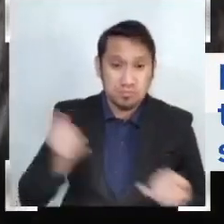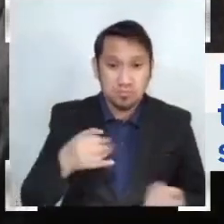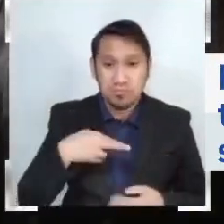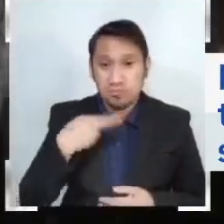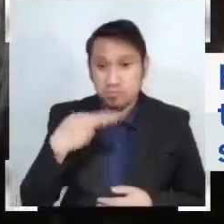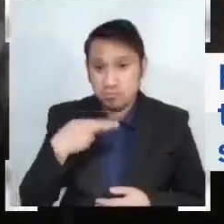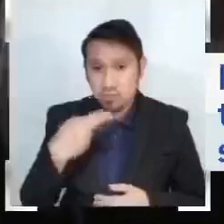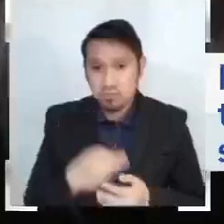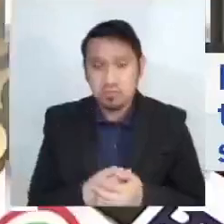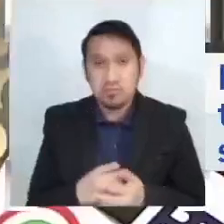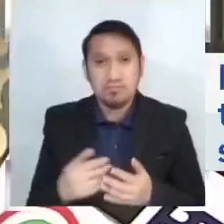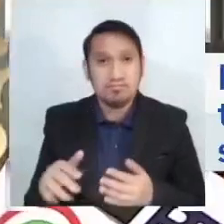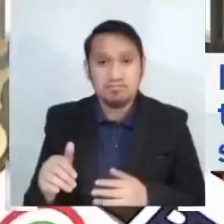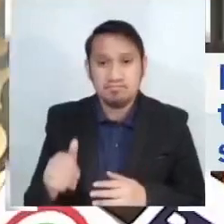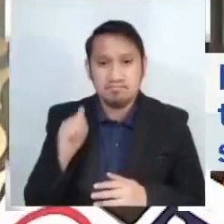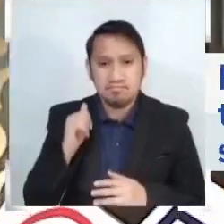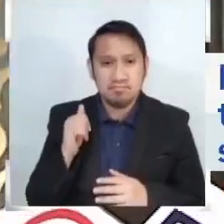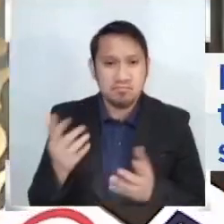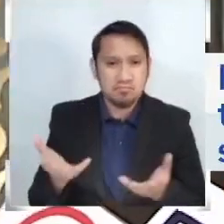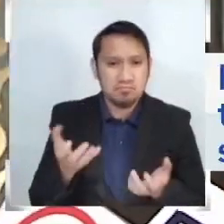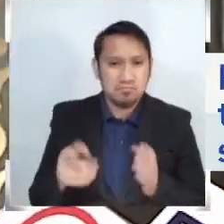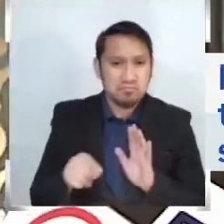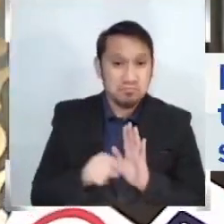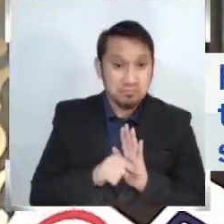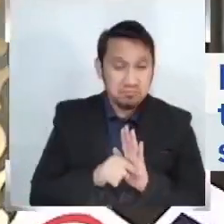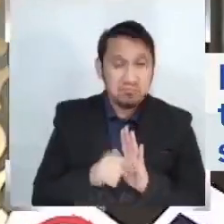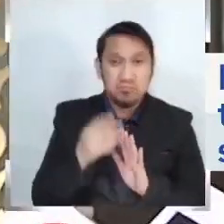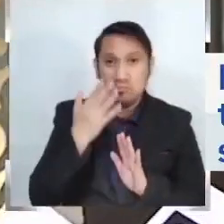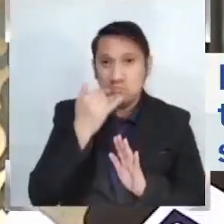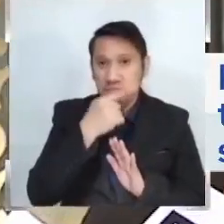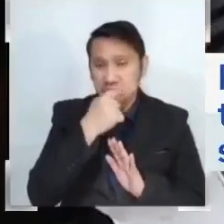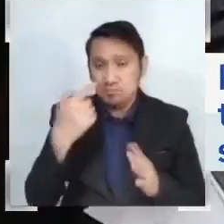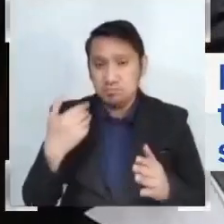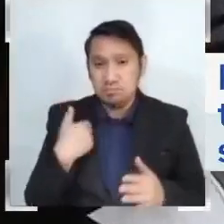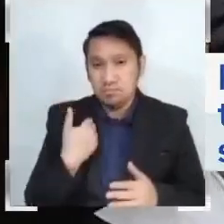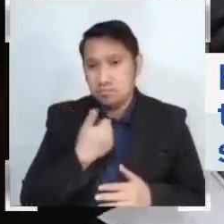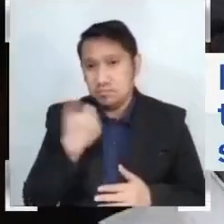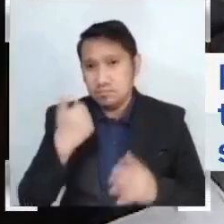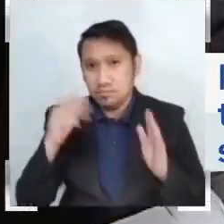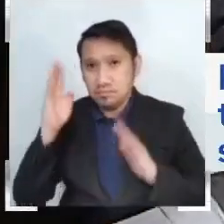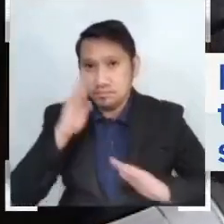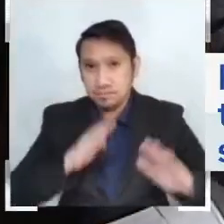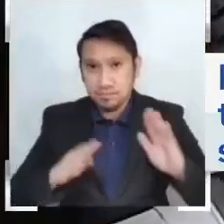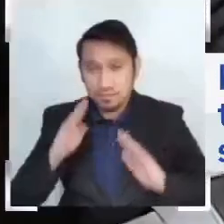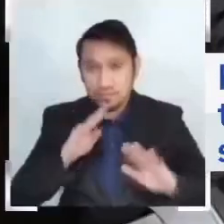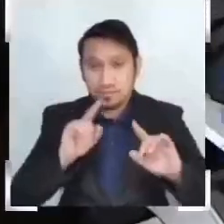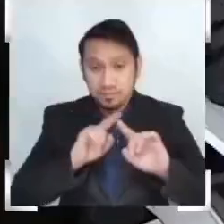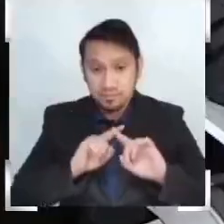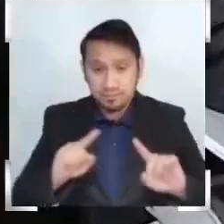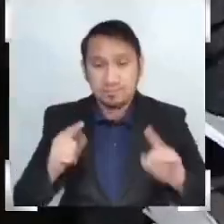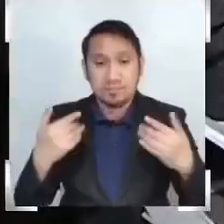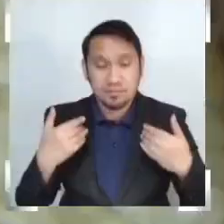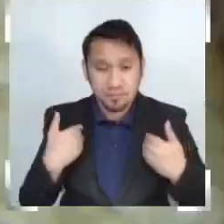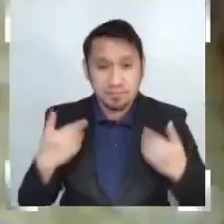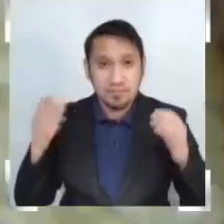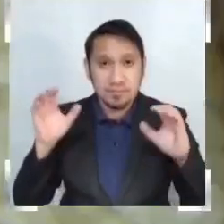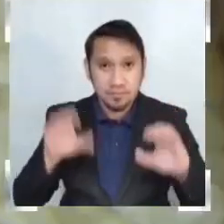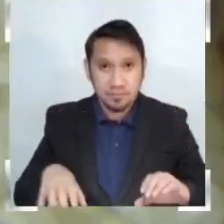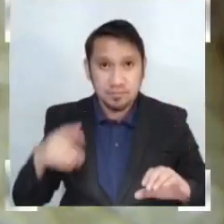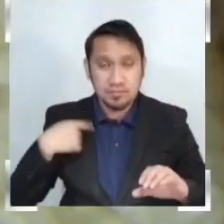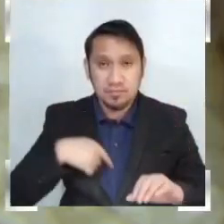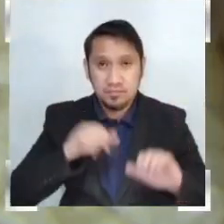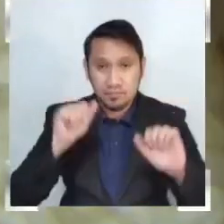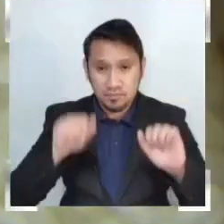maging negatibo ni Salceda, lalo't may iba pang mga hinaharap na krisis ngayon. Pero may pagkakataon pa raw para kumilos. Ako,